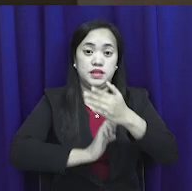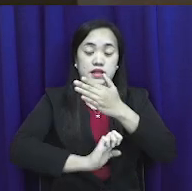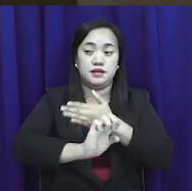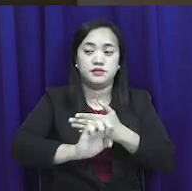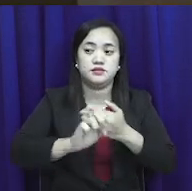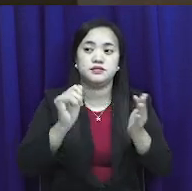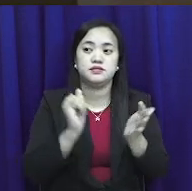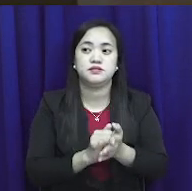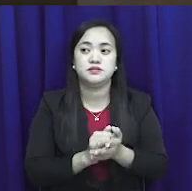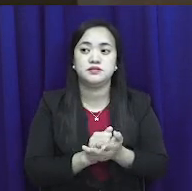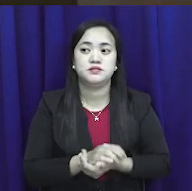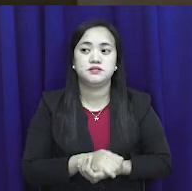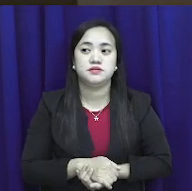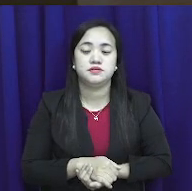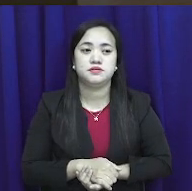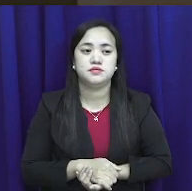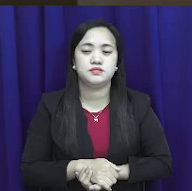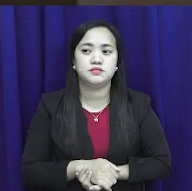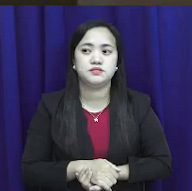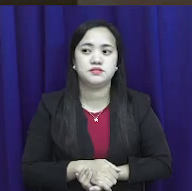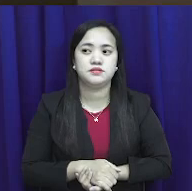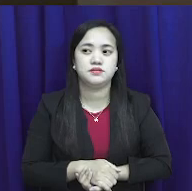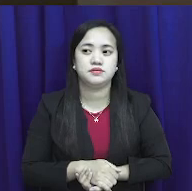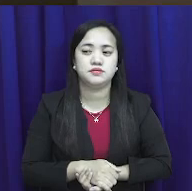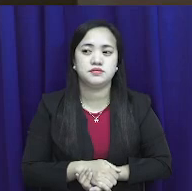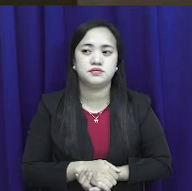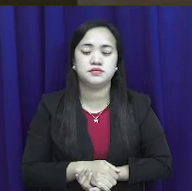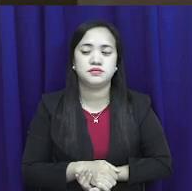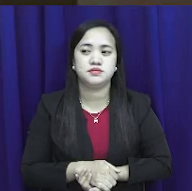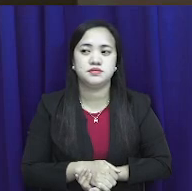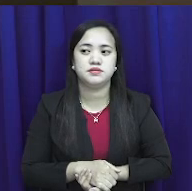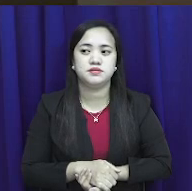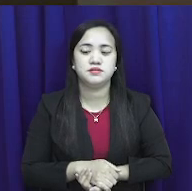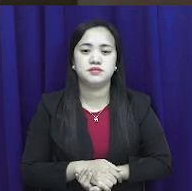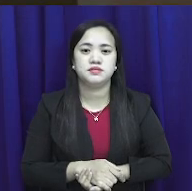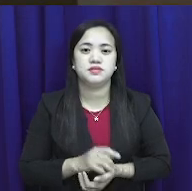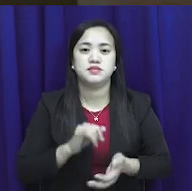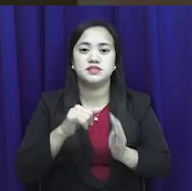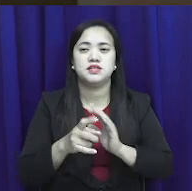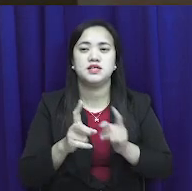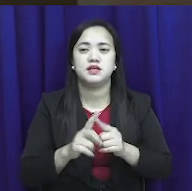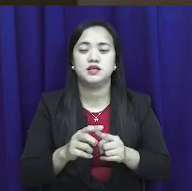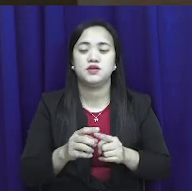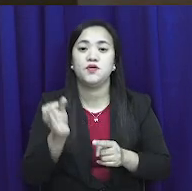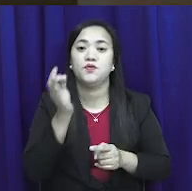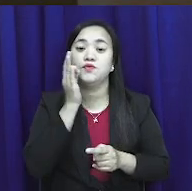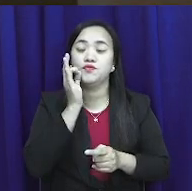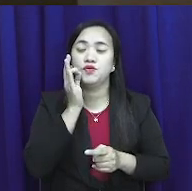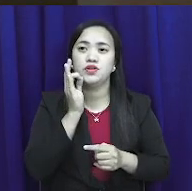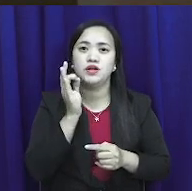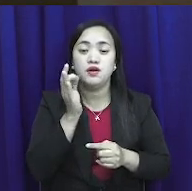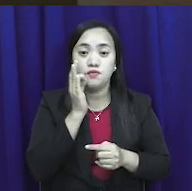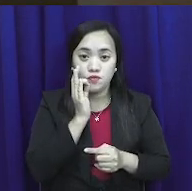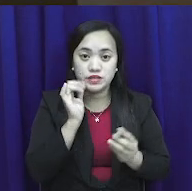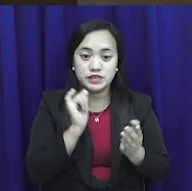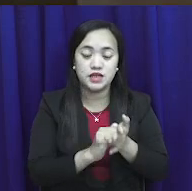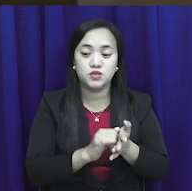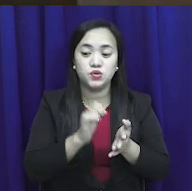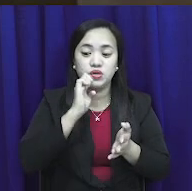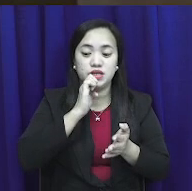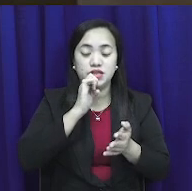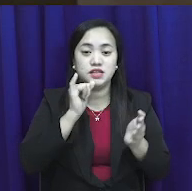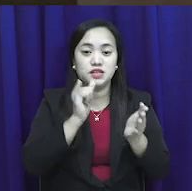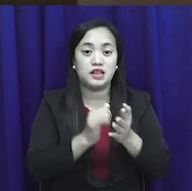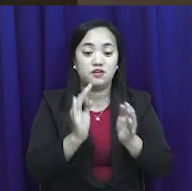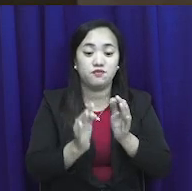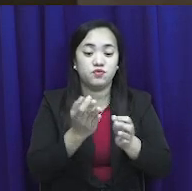Parang nakakatakot Oo hindi yan kaning isusubo na iluluwa o na iluluwa ulit tsaka ibig ko sabihin hindi yan yung ano eh Hindi